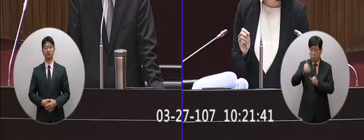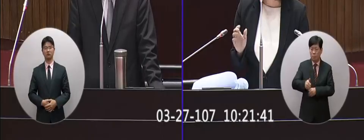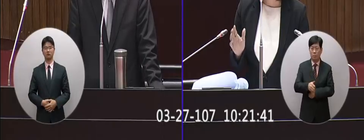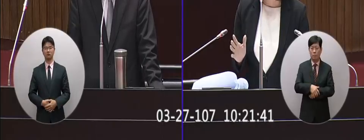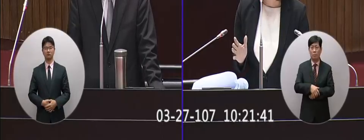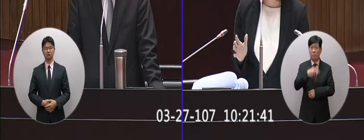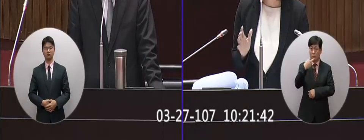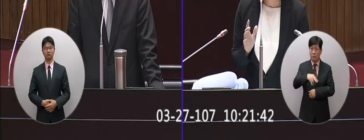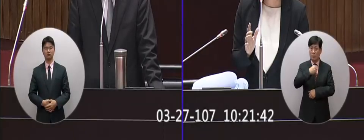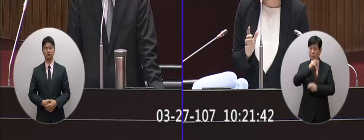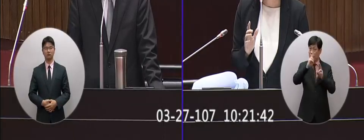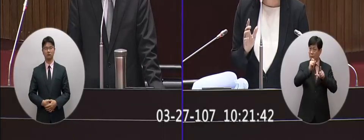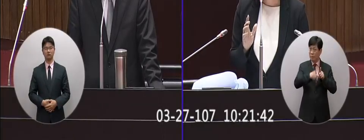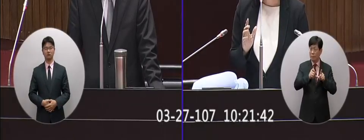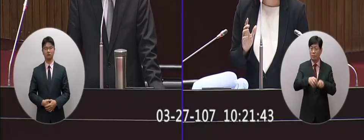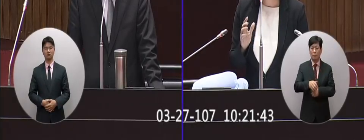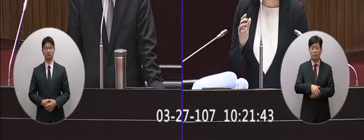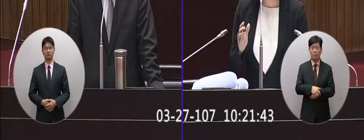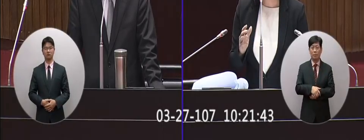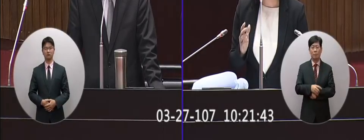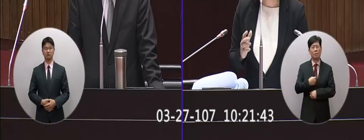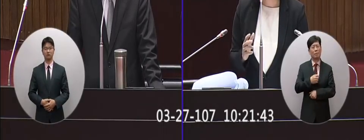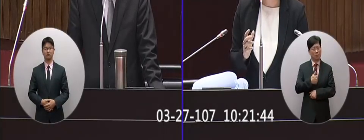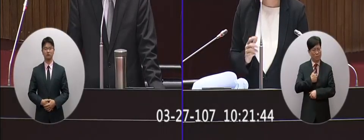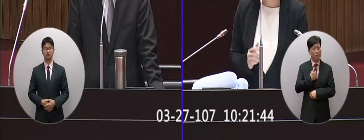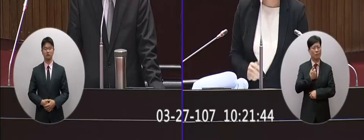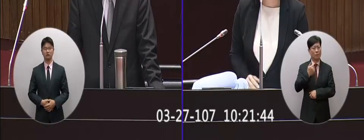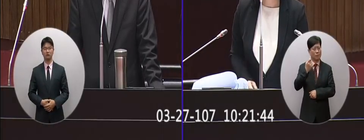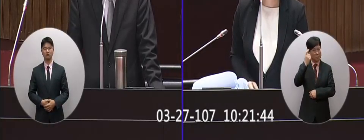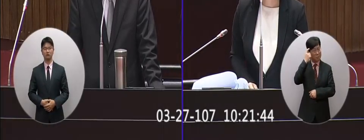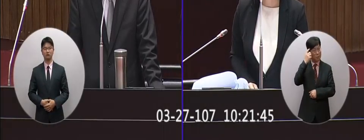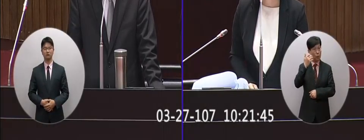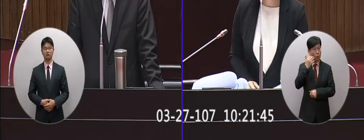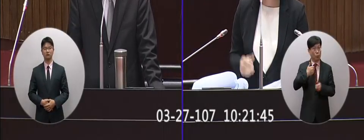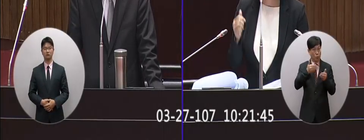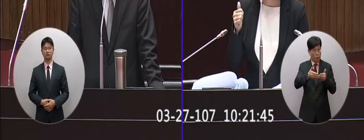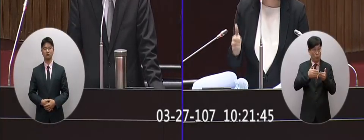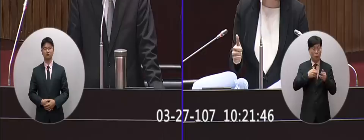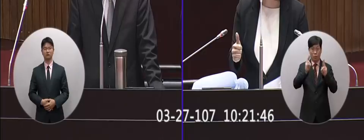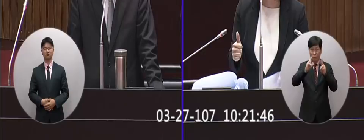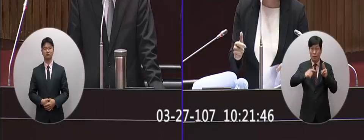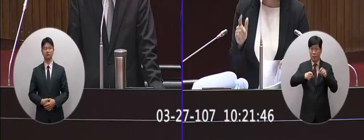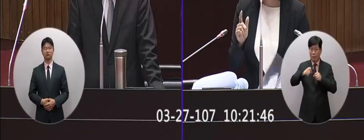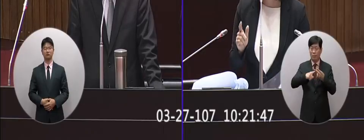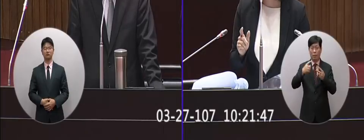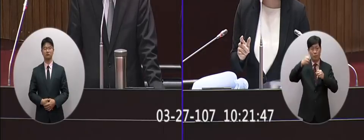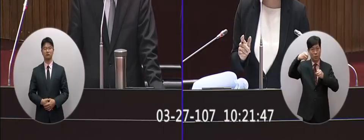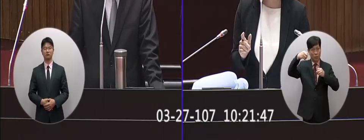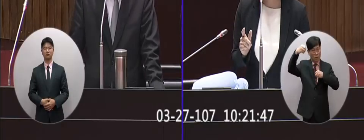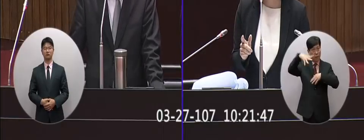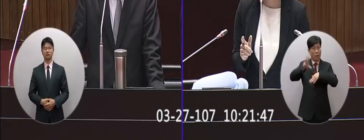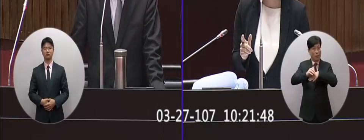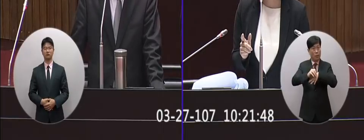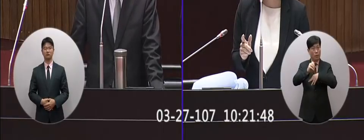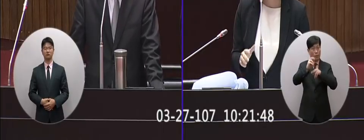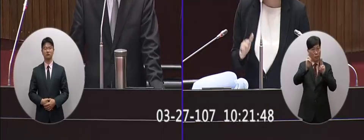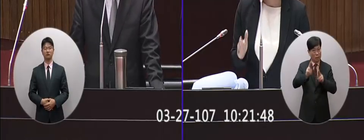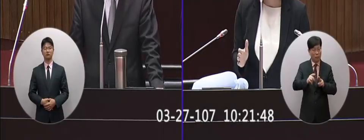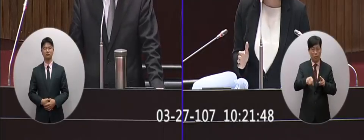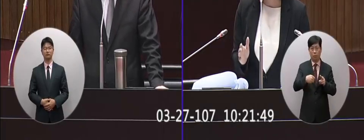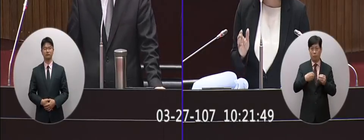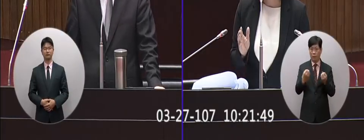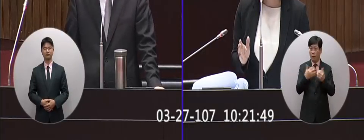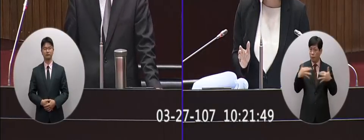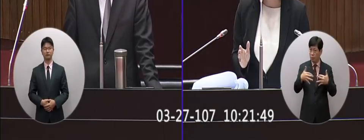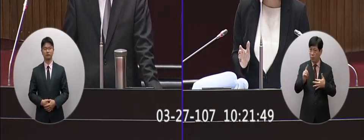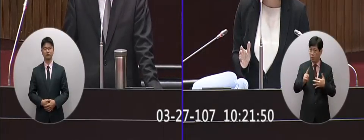长，还有台电，其实我就说，如果是我们非常重要的能源政策，包括太阳能，它可能会发生的问题，